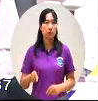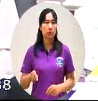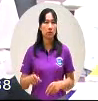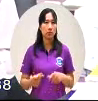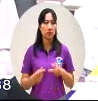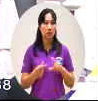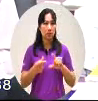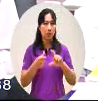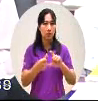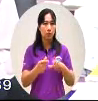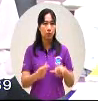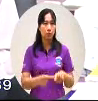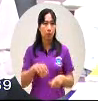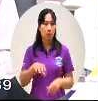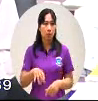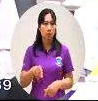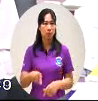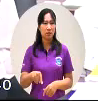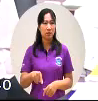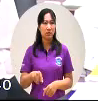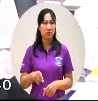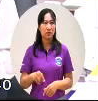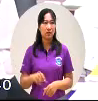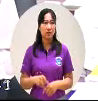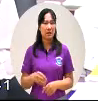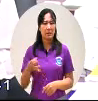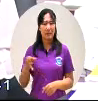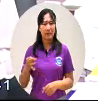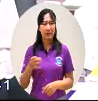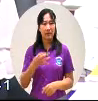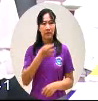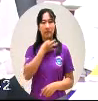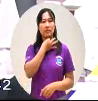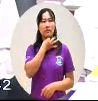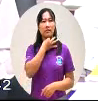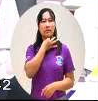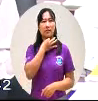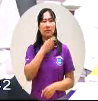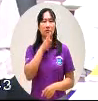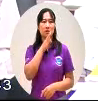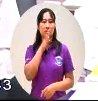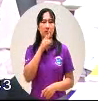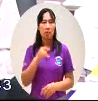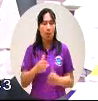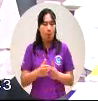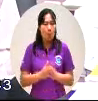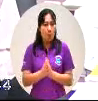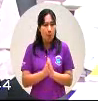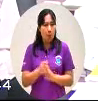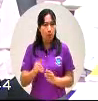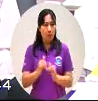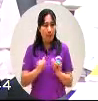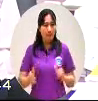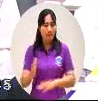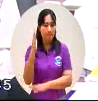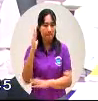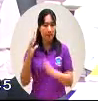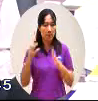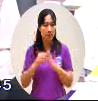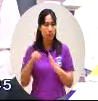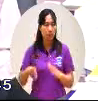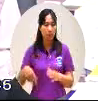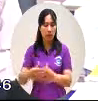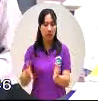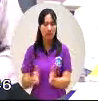所，我想这个说实在已经没有钱了，我想要求我们民政局这个区块啊，是不是能不